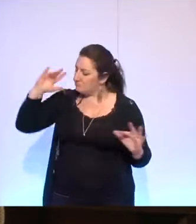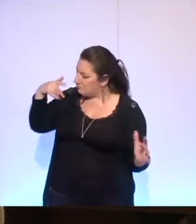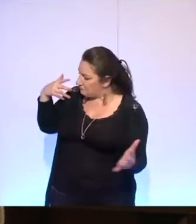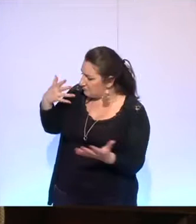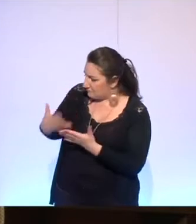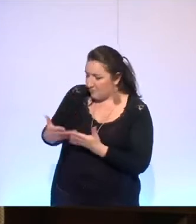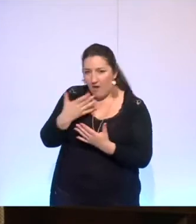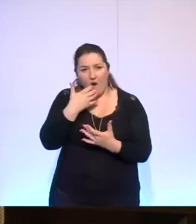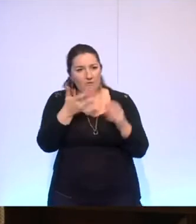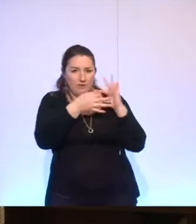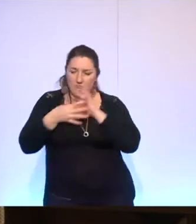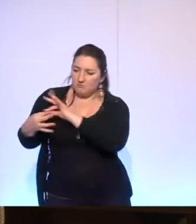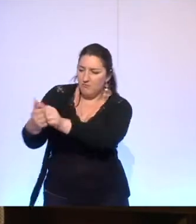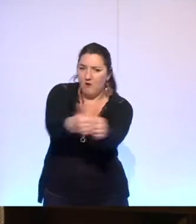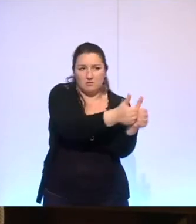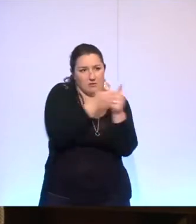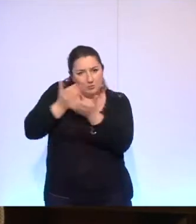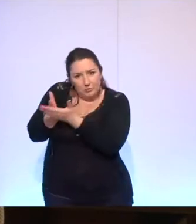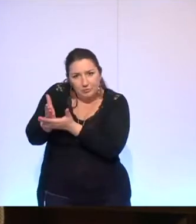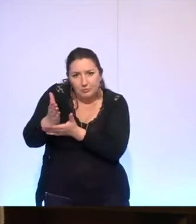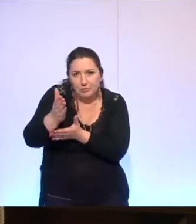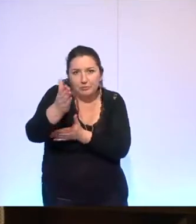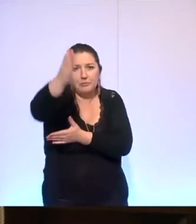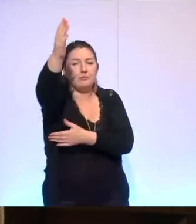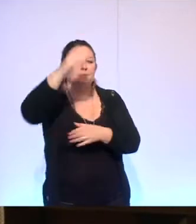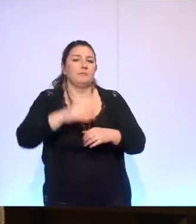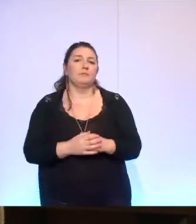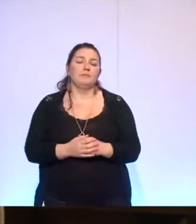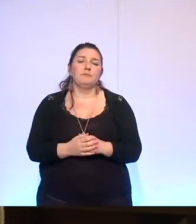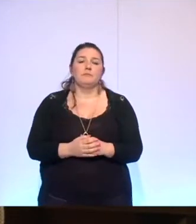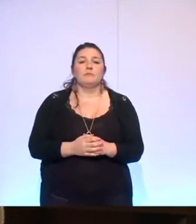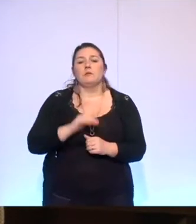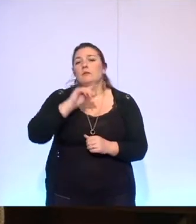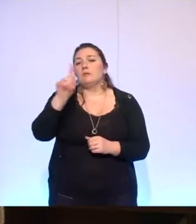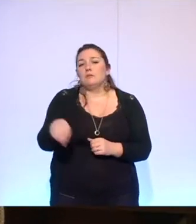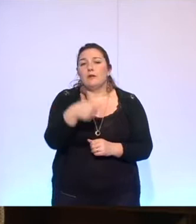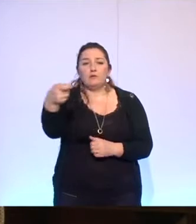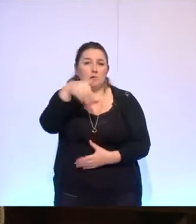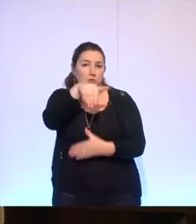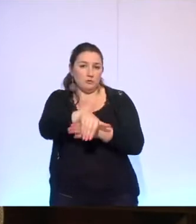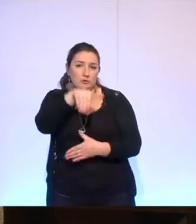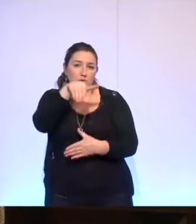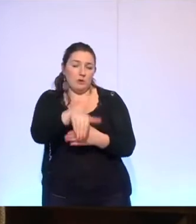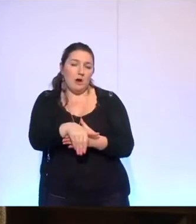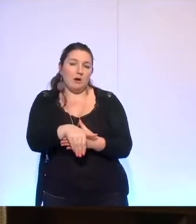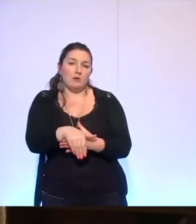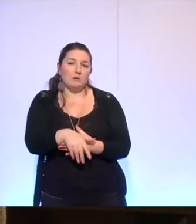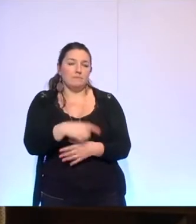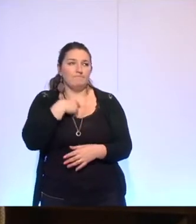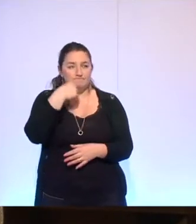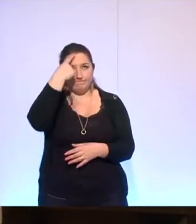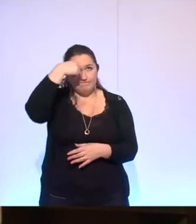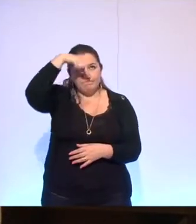et avec tous ceux qui le souhaiteront. Nous sommes naturellement, ce soir, empreints d'un grand esprit de